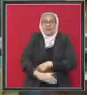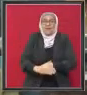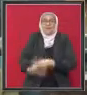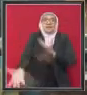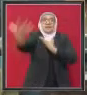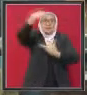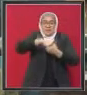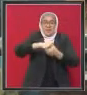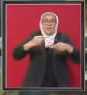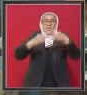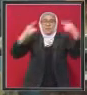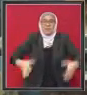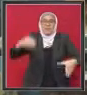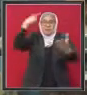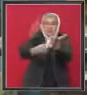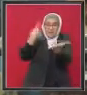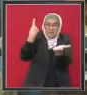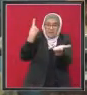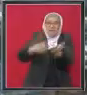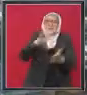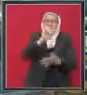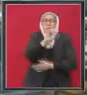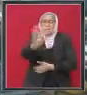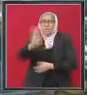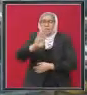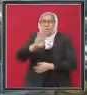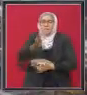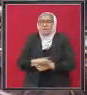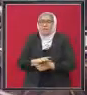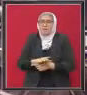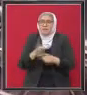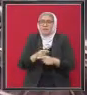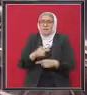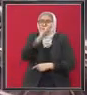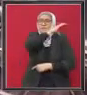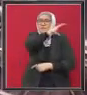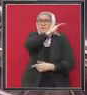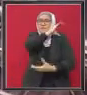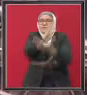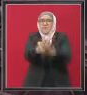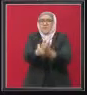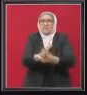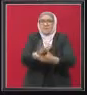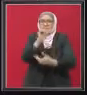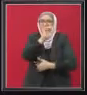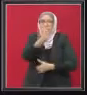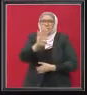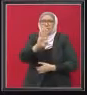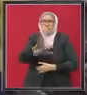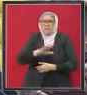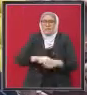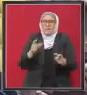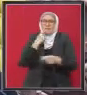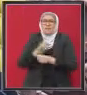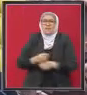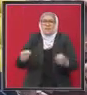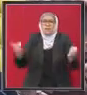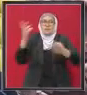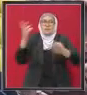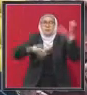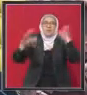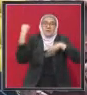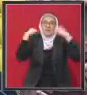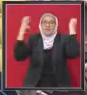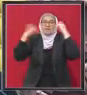involved give me a chance. Yang Berhormat. I. Pun tak pernah lapan kata harapan dulu tak